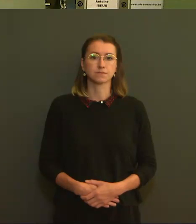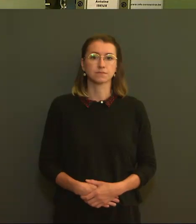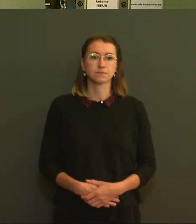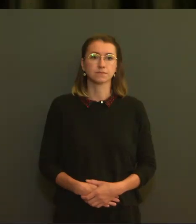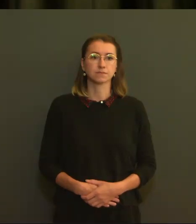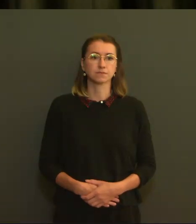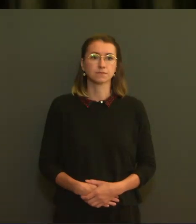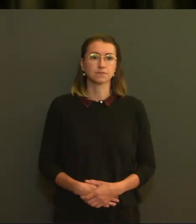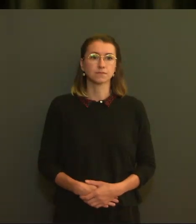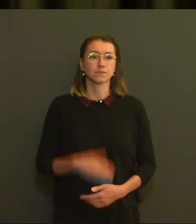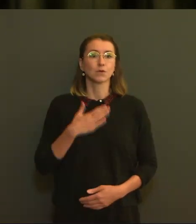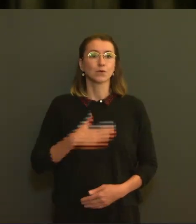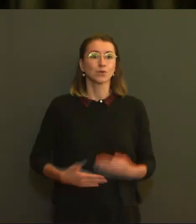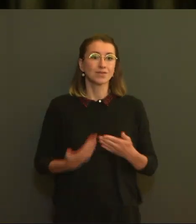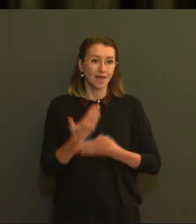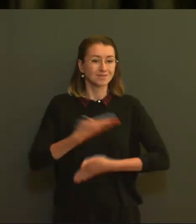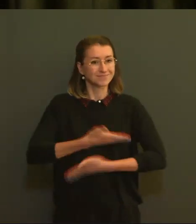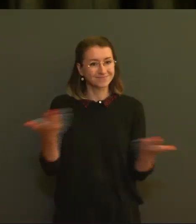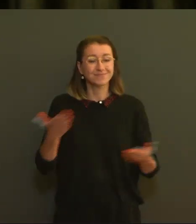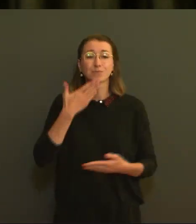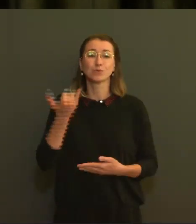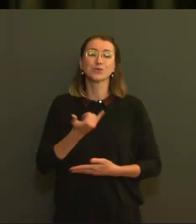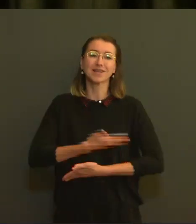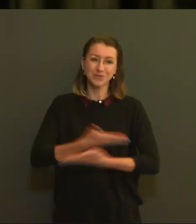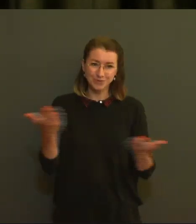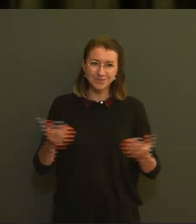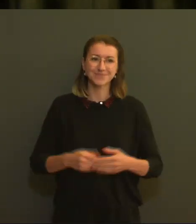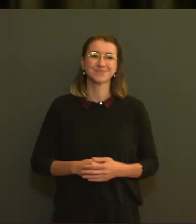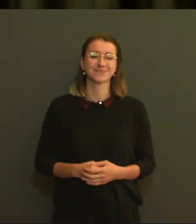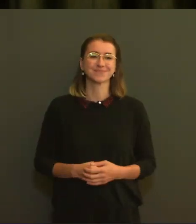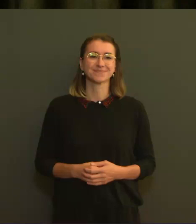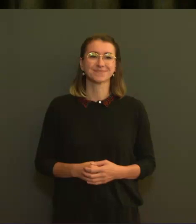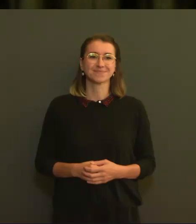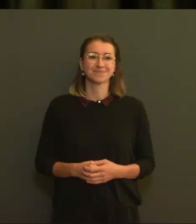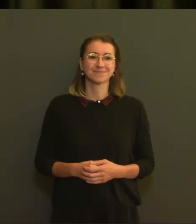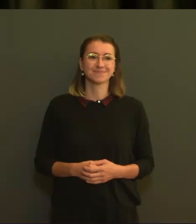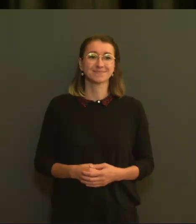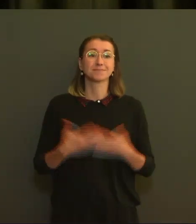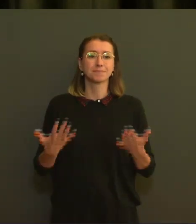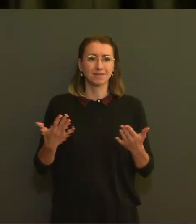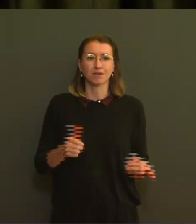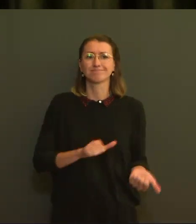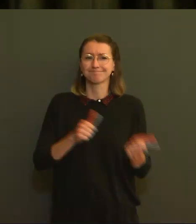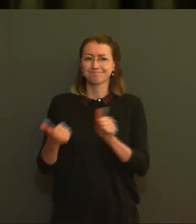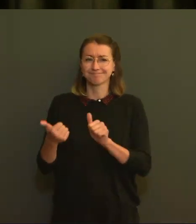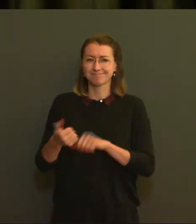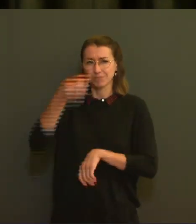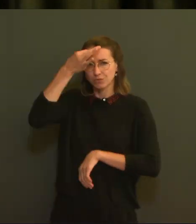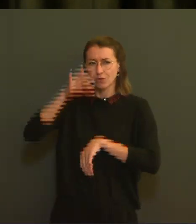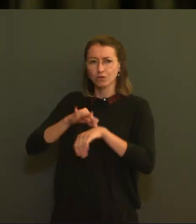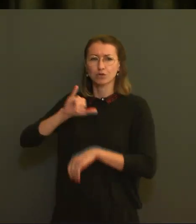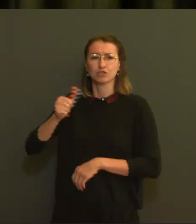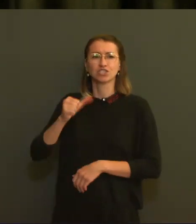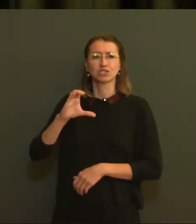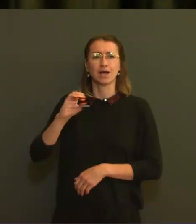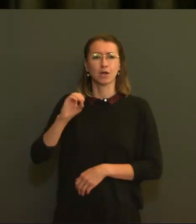Goeiedag iedereen, bonjour à tous. Sans plus attendre, je vais passer la parole au docteur Jacobs pour un point sur la situation